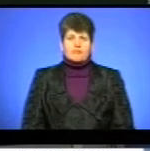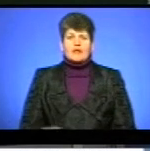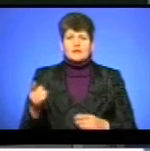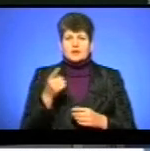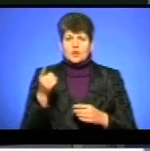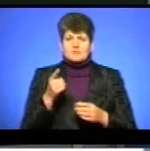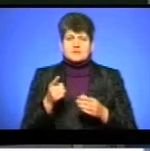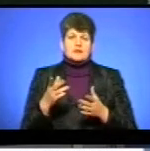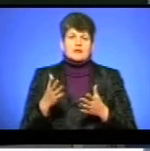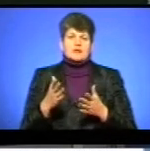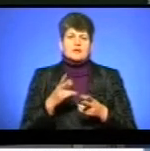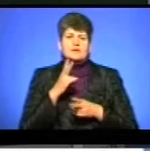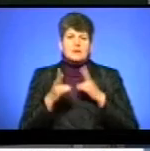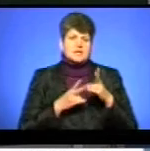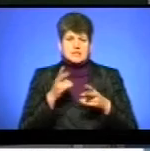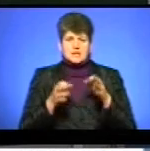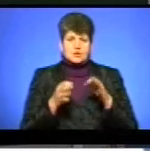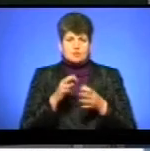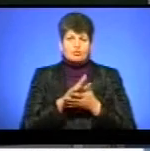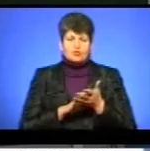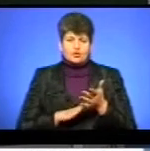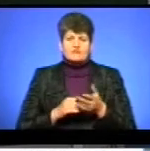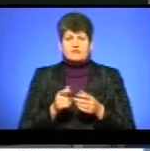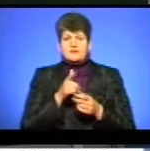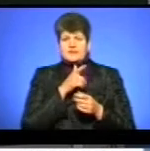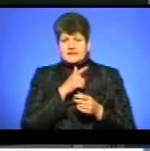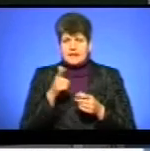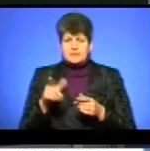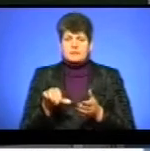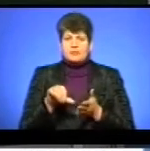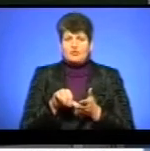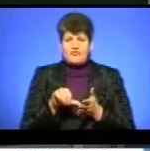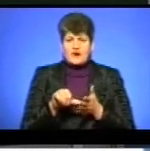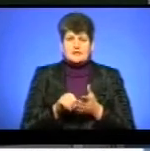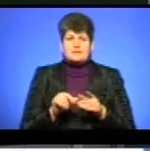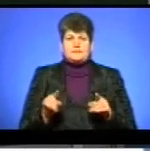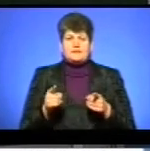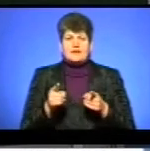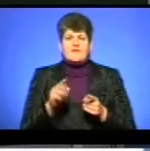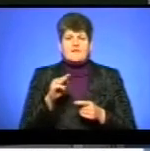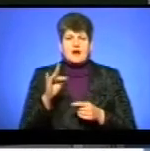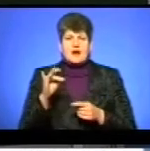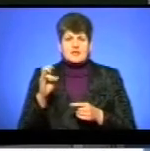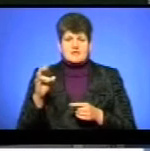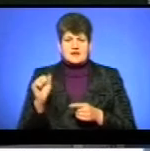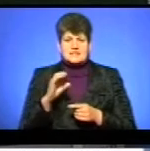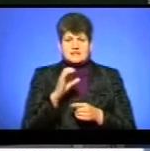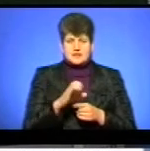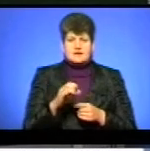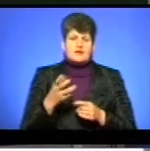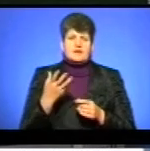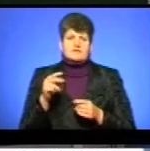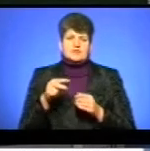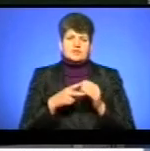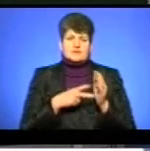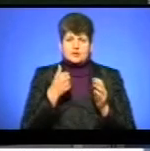Тернопільський апеляційний суд продовжив термін перебування під вартою Сергія Франєва, який в ніч з 8 на 9 жовтня 2017 року